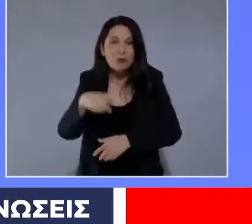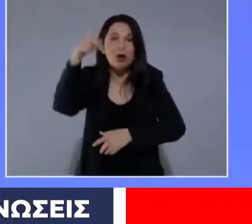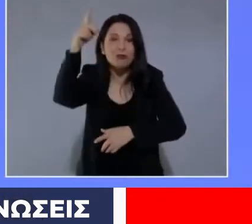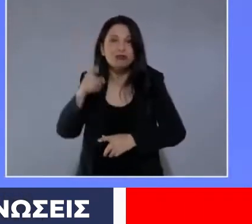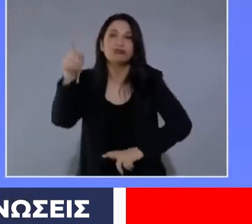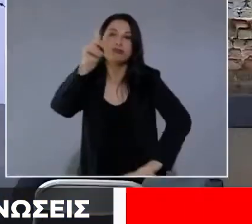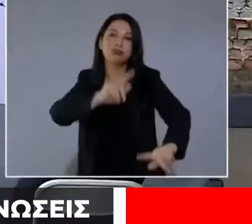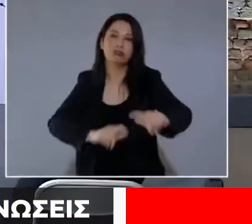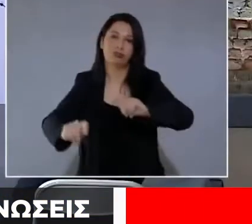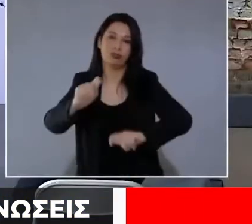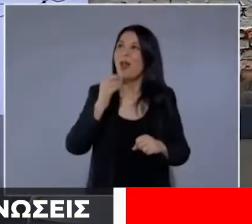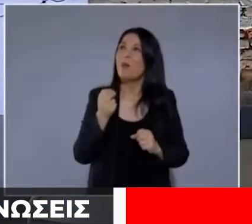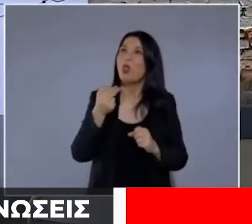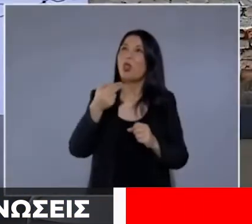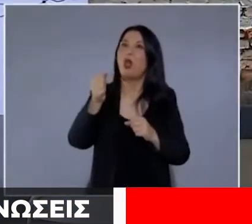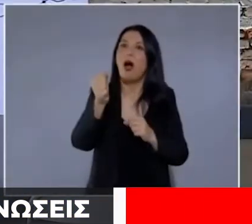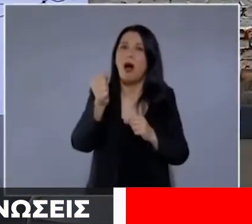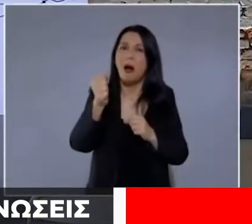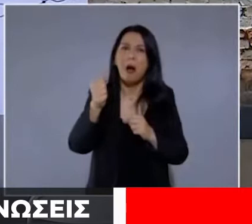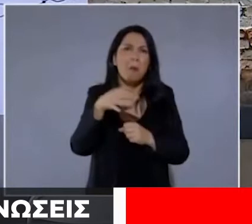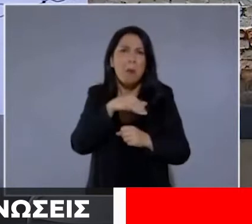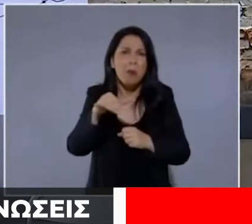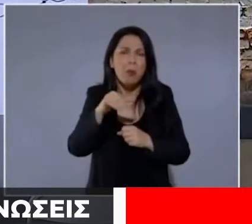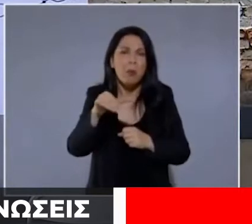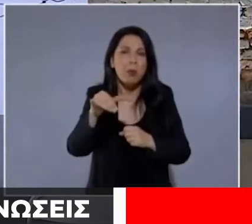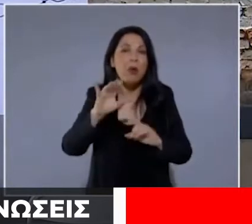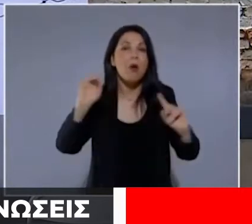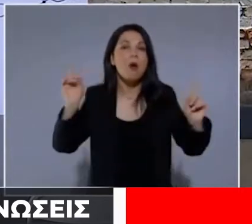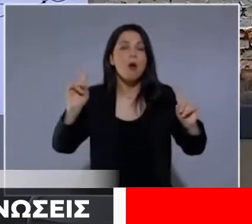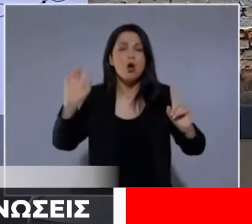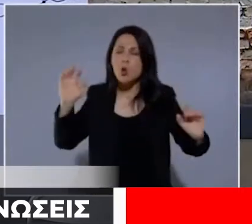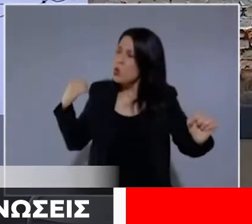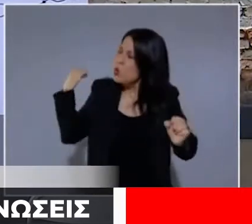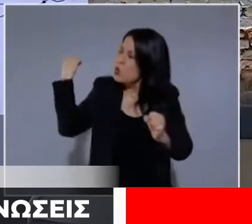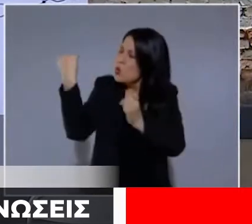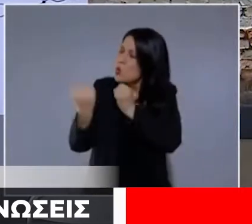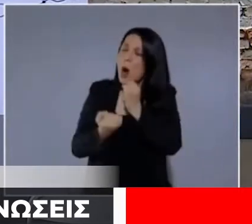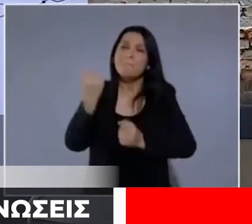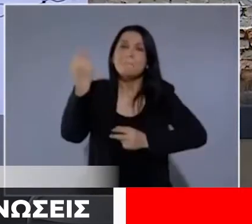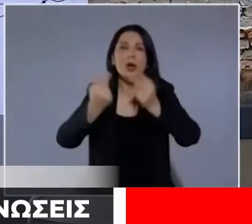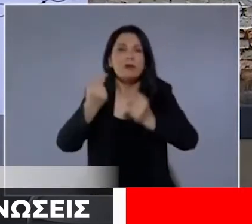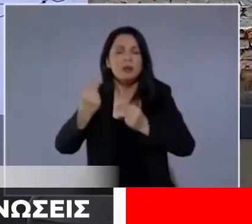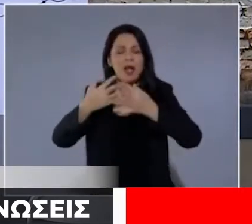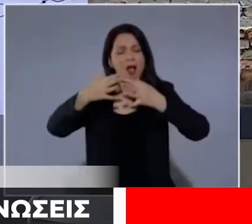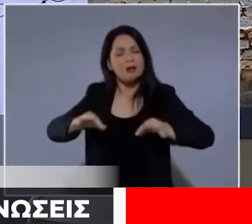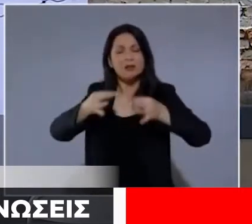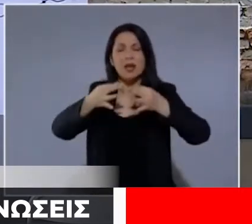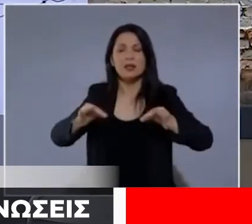αναβάθμιση της Μακεδονίας. Και παρουσιάζουμε σήμερα και για τα δύο αυτά